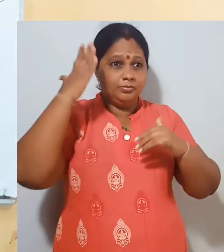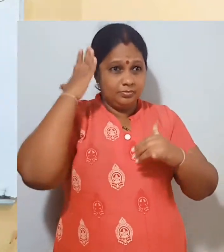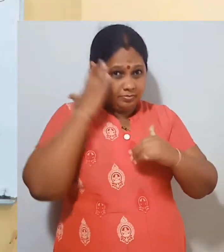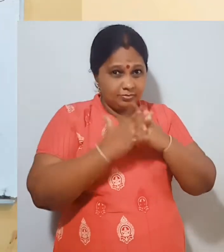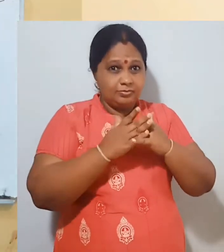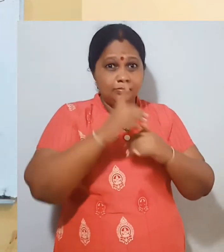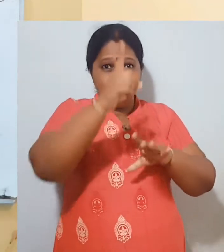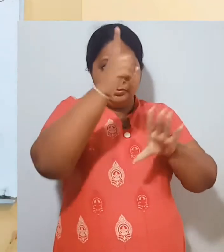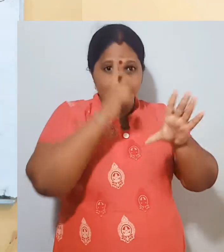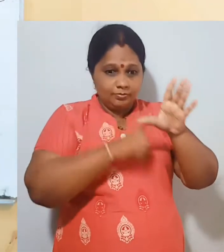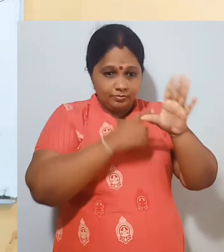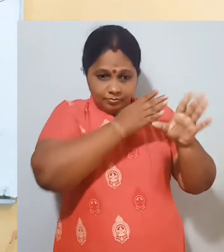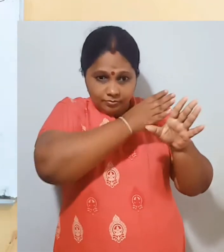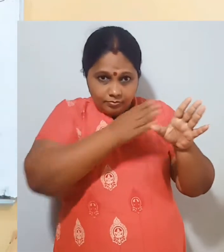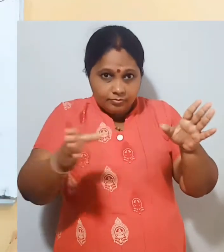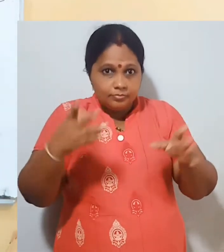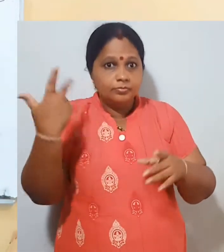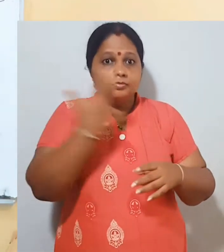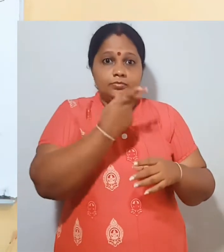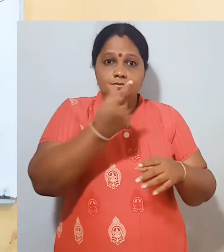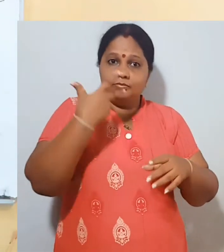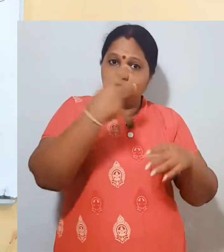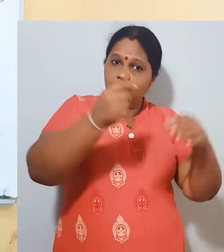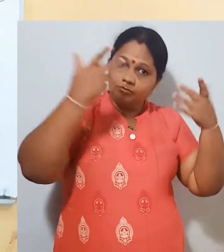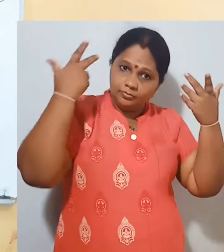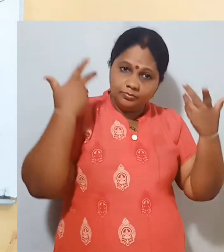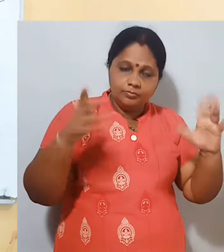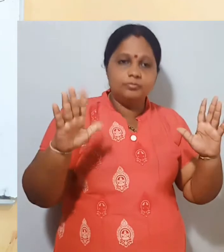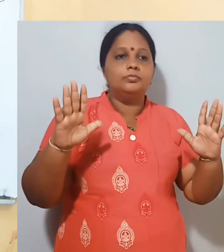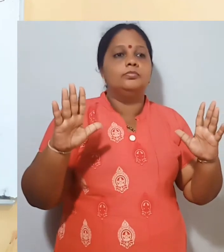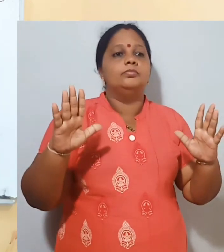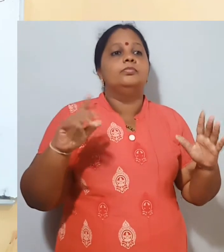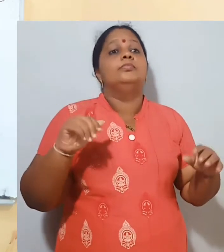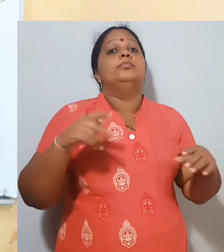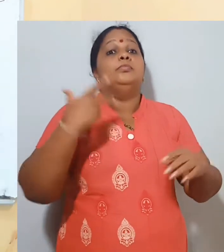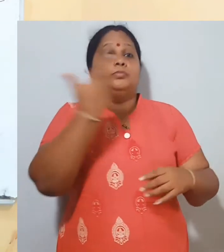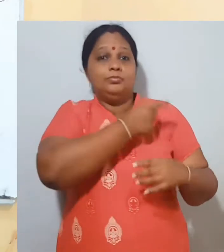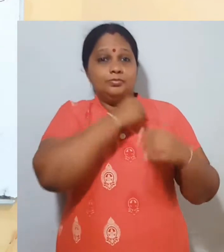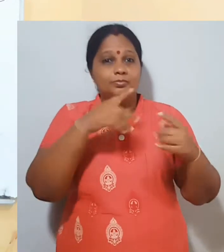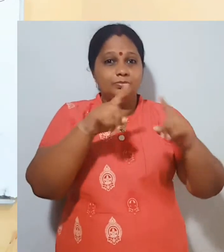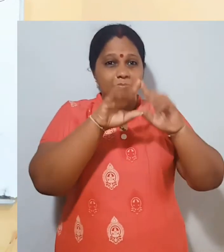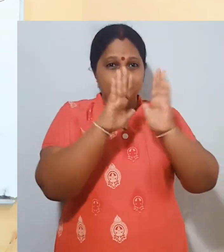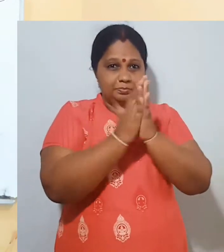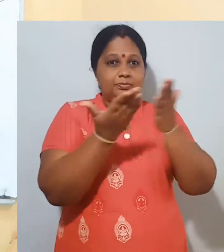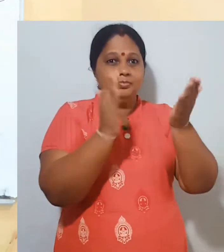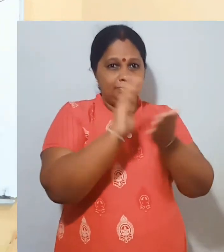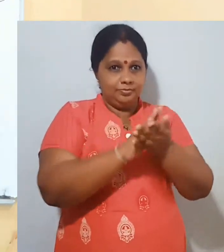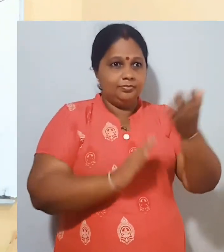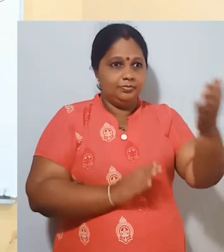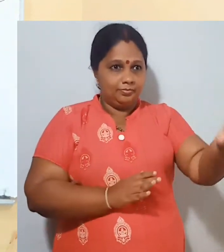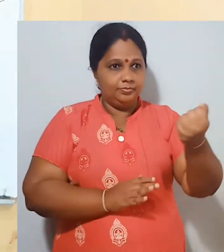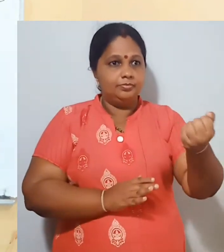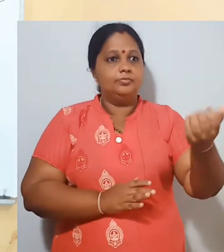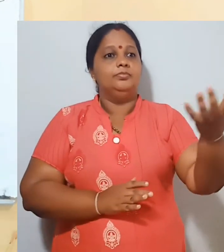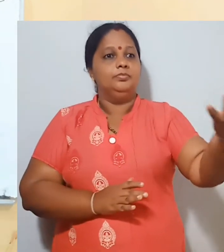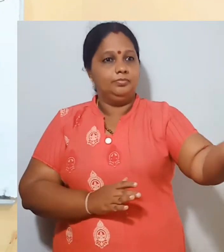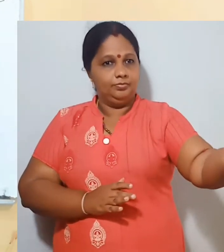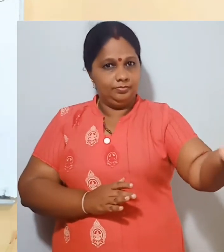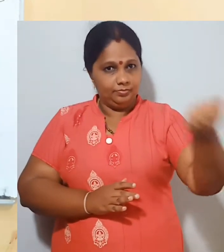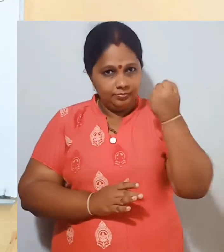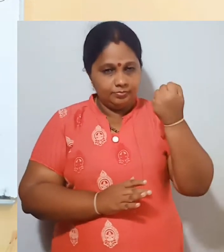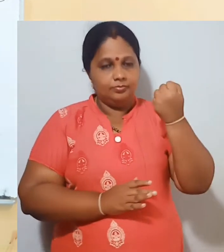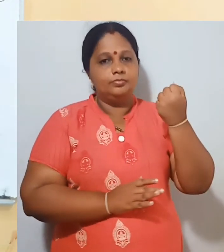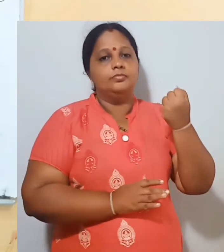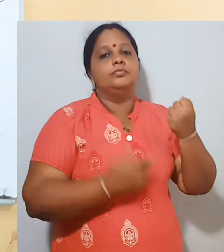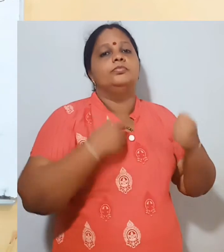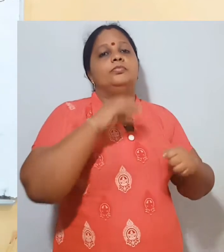1 வருஷத்துக்குள்ள போடப்பட்டதாக இருக்க வேணும். அப்படித்தான் என்றாலும் அவங்ககிட்ட அந்த ஊசி போட்டதுக்குரிய புக் இருக்கும். அந்த புத்தகத்தையும்